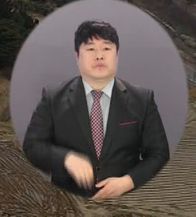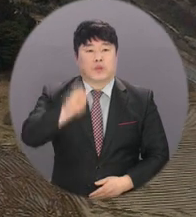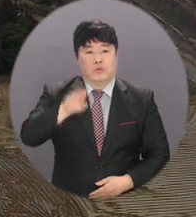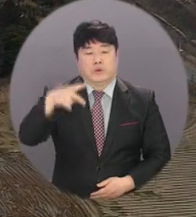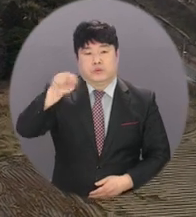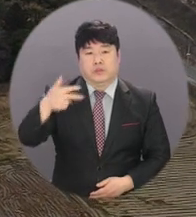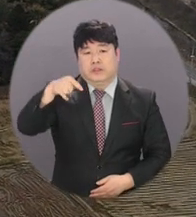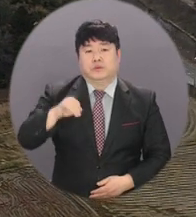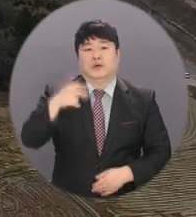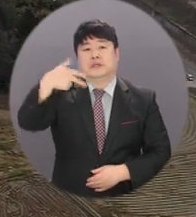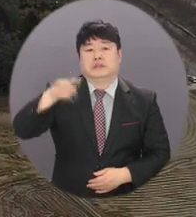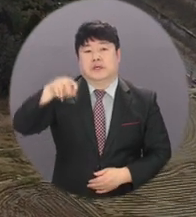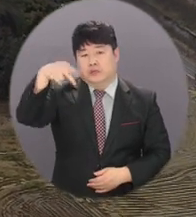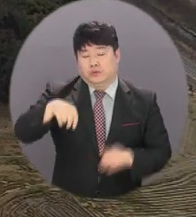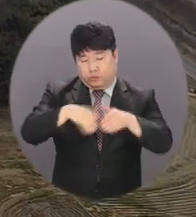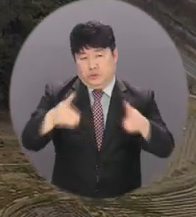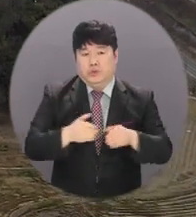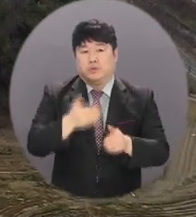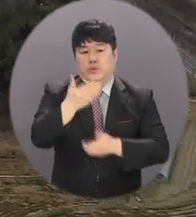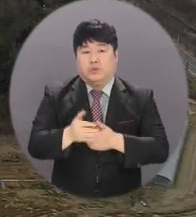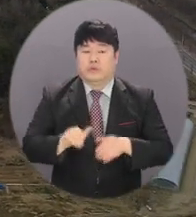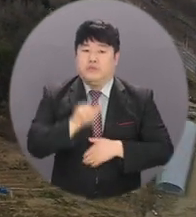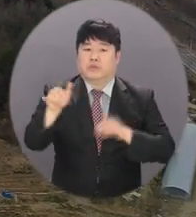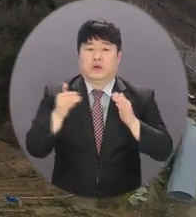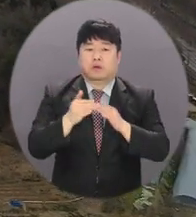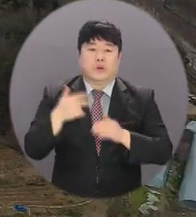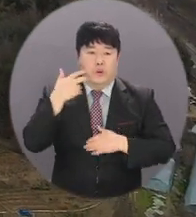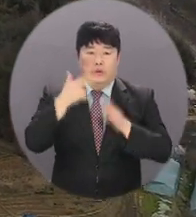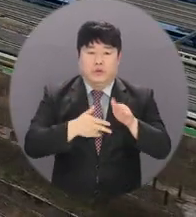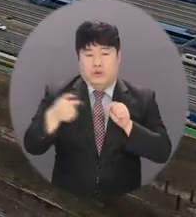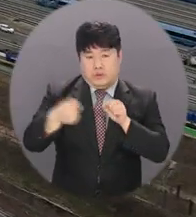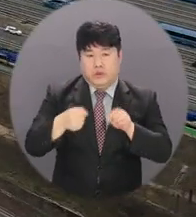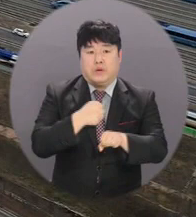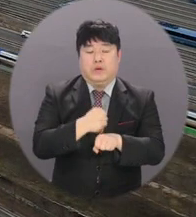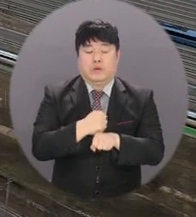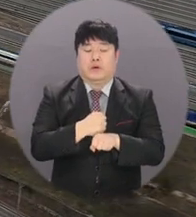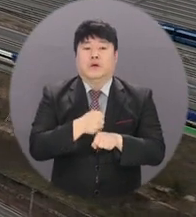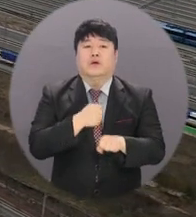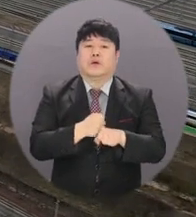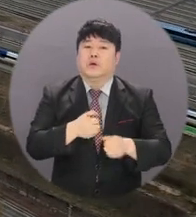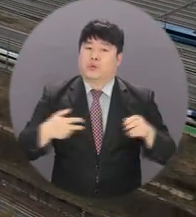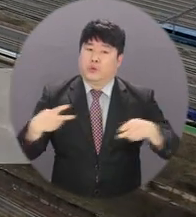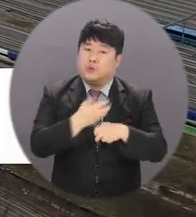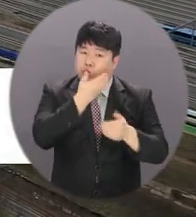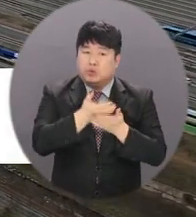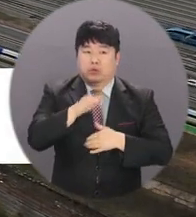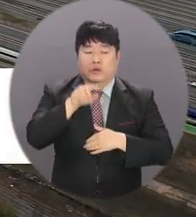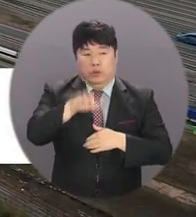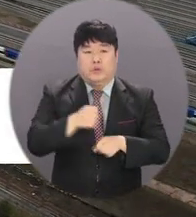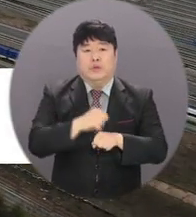광주 산정동과 장수동 일대는 고속도로와 공항, 송정역으로 단숨에 연결되는 교통의 요충지입니다. 이